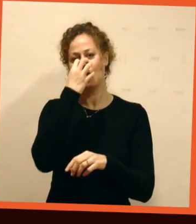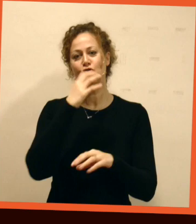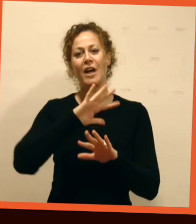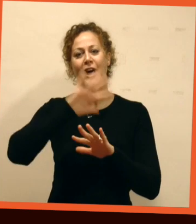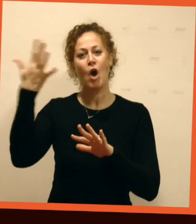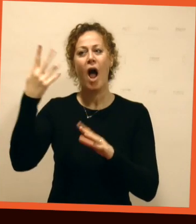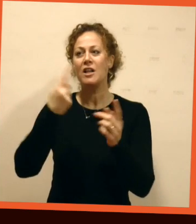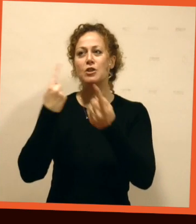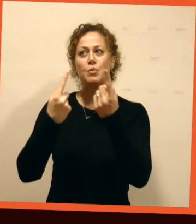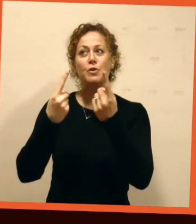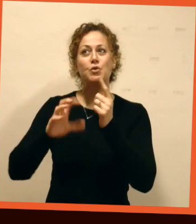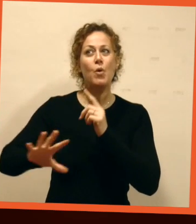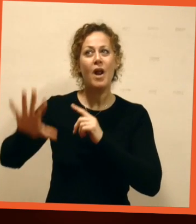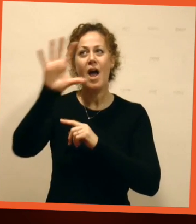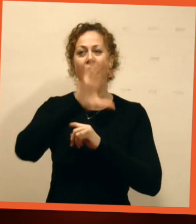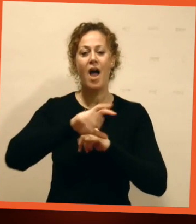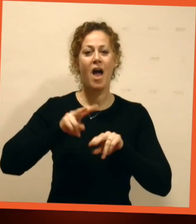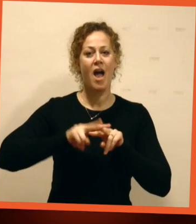esempio